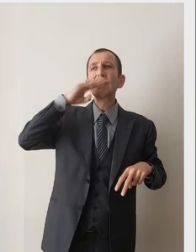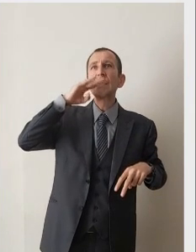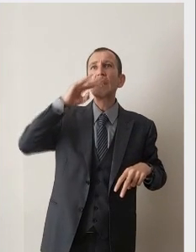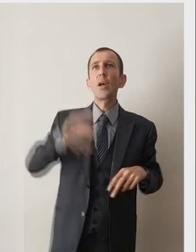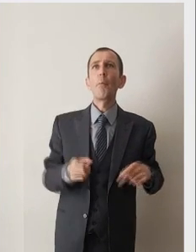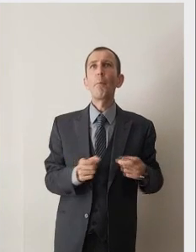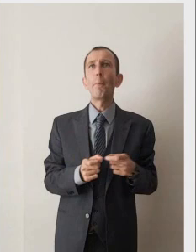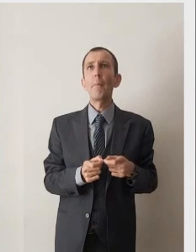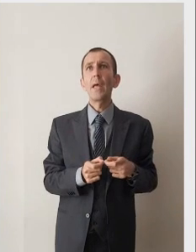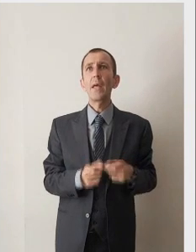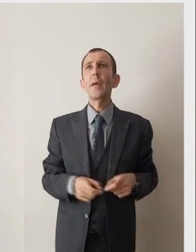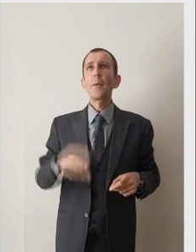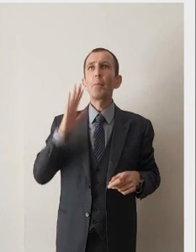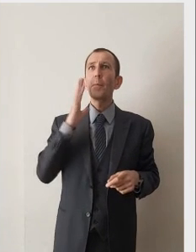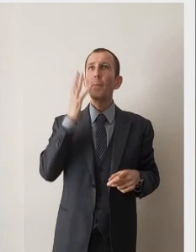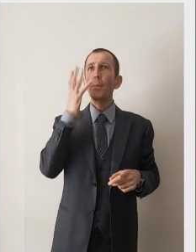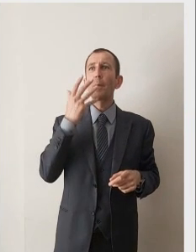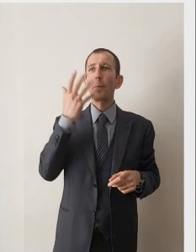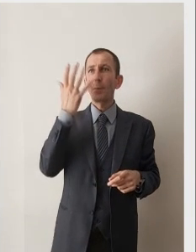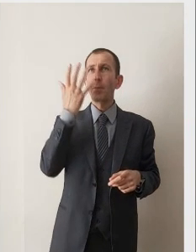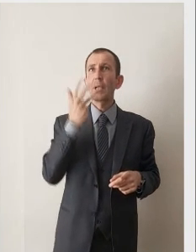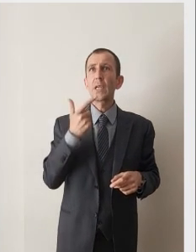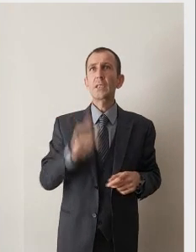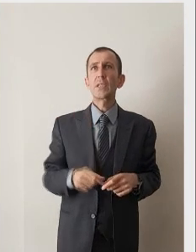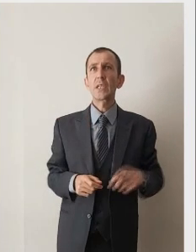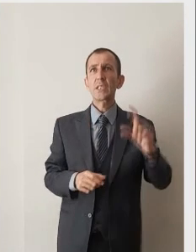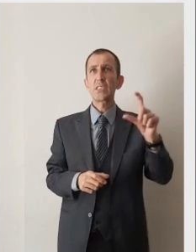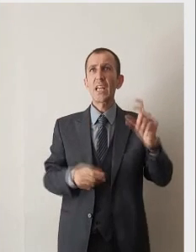ürünü ise buğdaydır. Bu yüzden ülkemizde